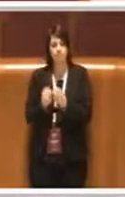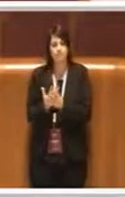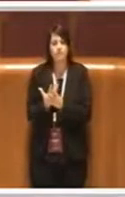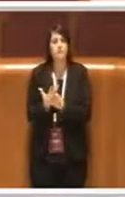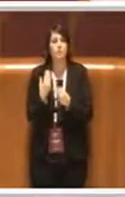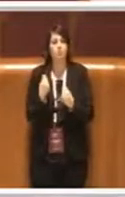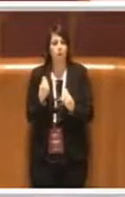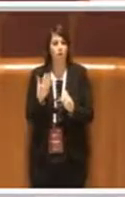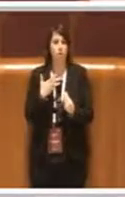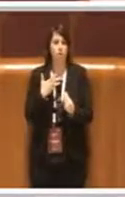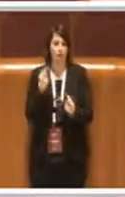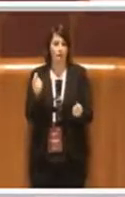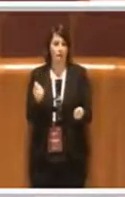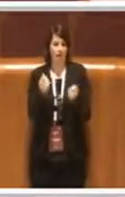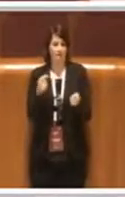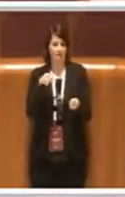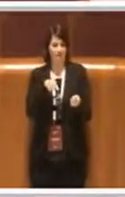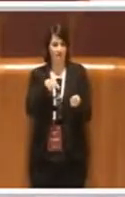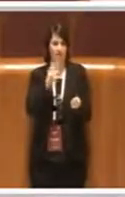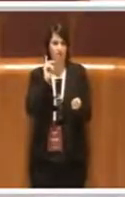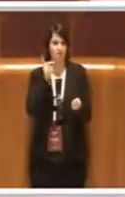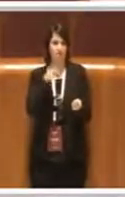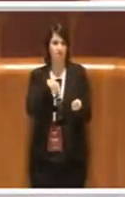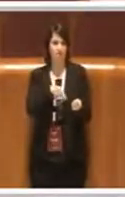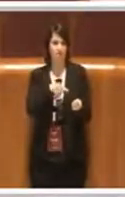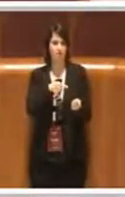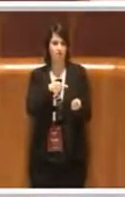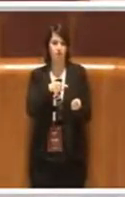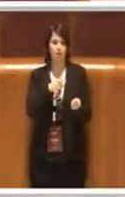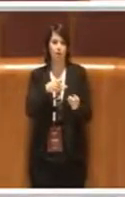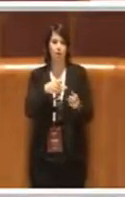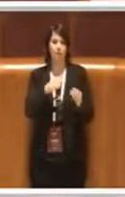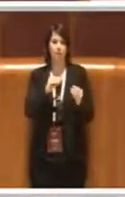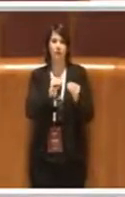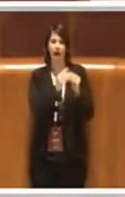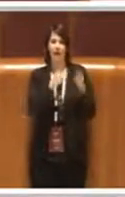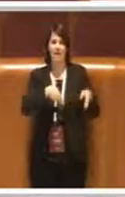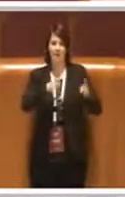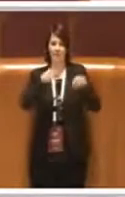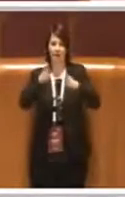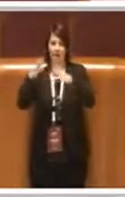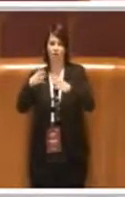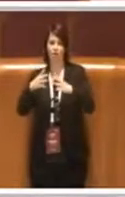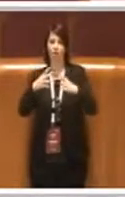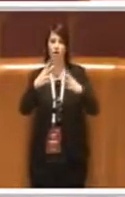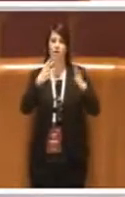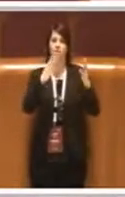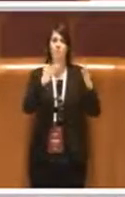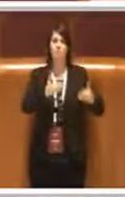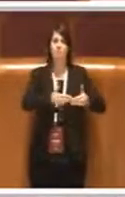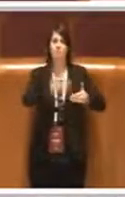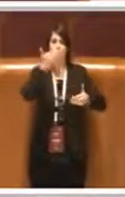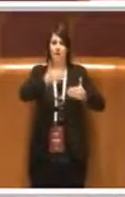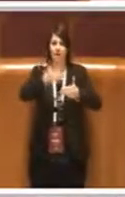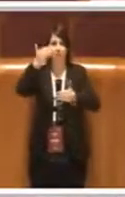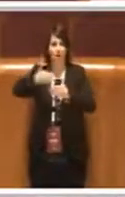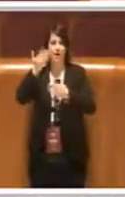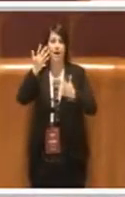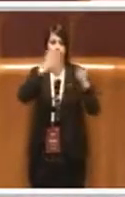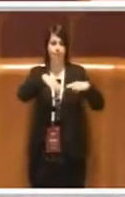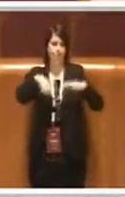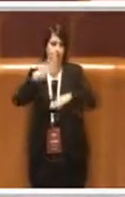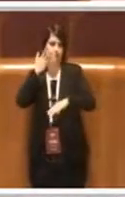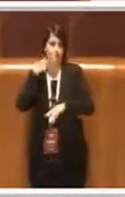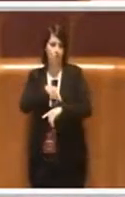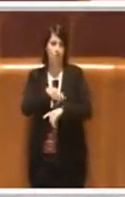che riguardava appunto l'abbattimento delle barriere architettoniche. Con l'aiuto e la supervisione del Disability